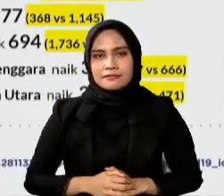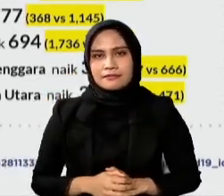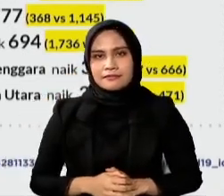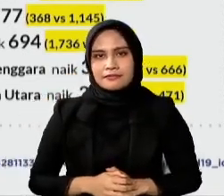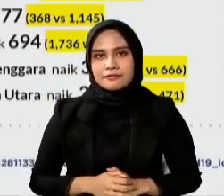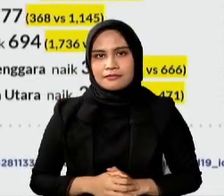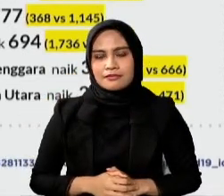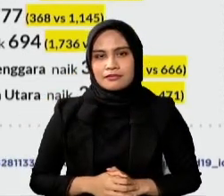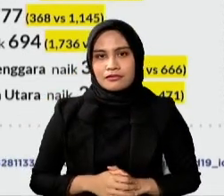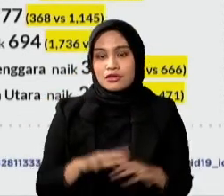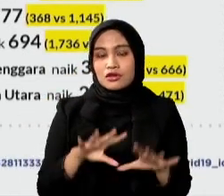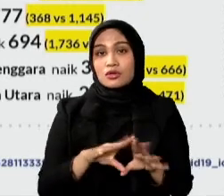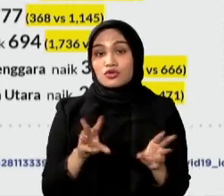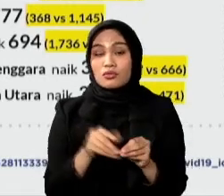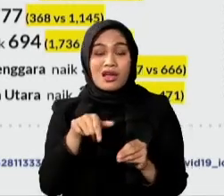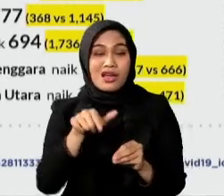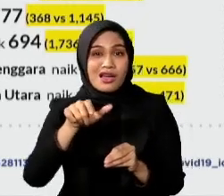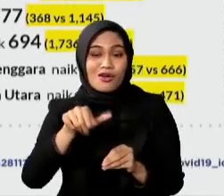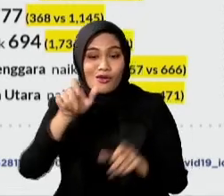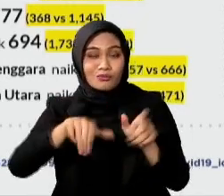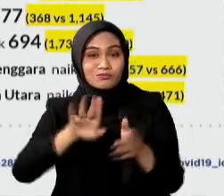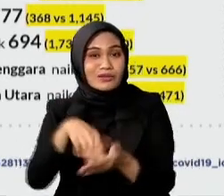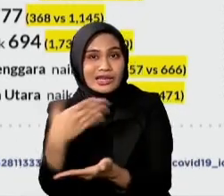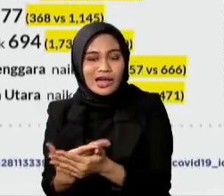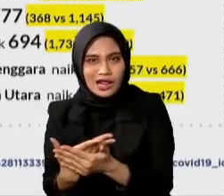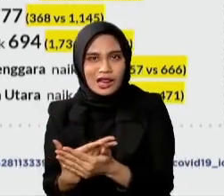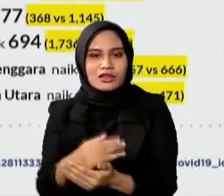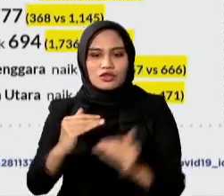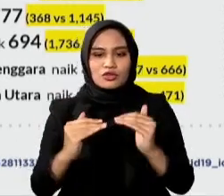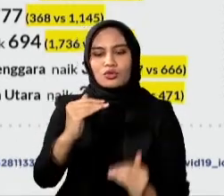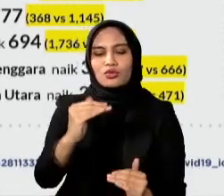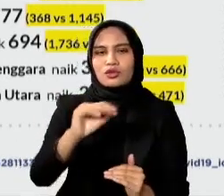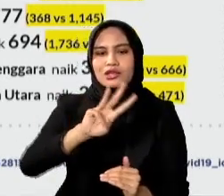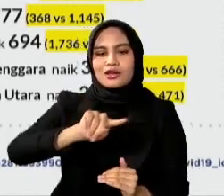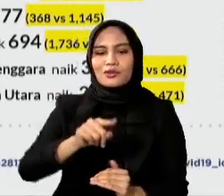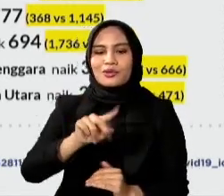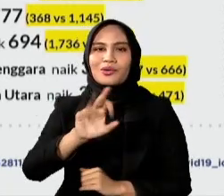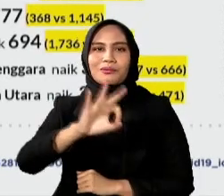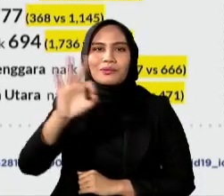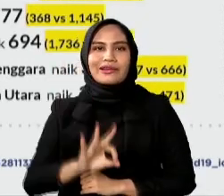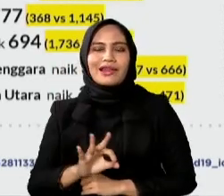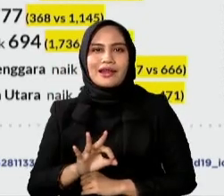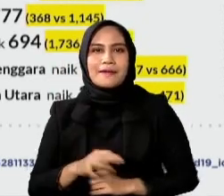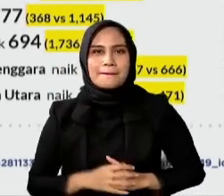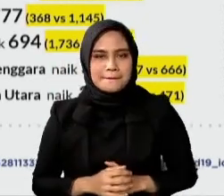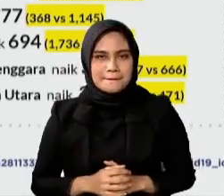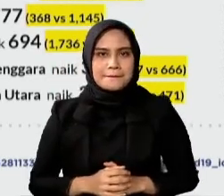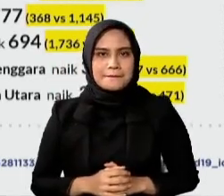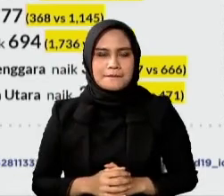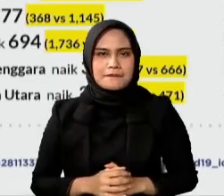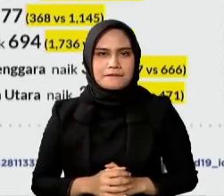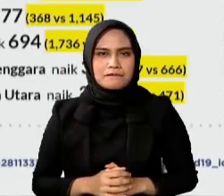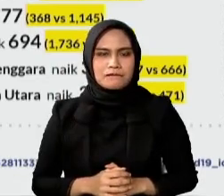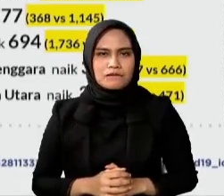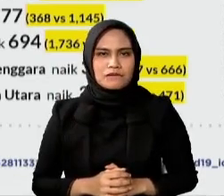selanjutnya angka kematian Mengalami penurunan 3,2% pada minggu ini Angka penurunan ini lebih